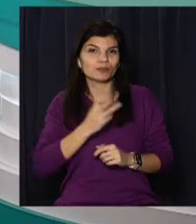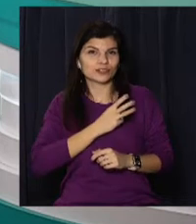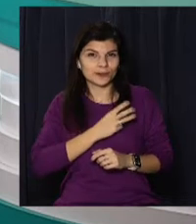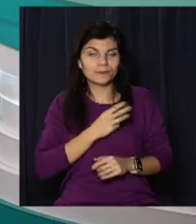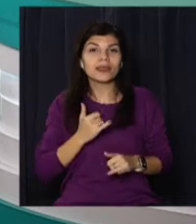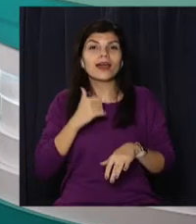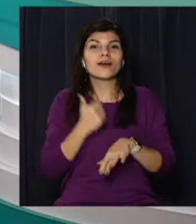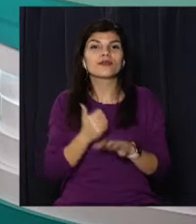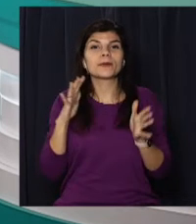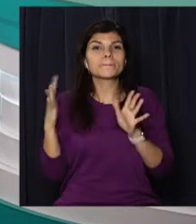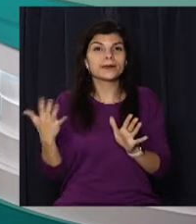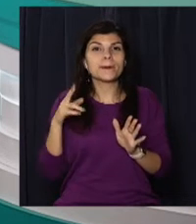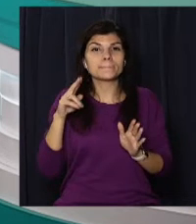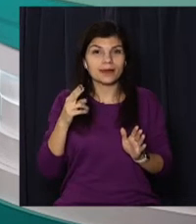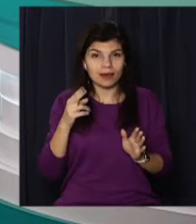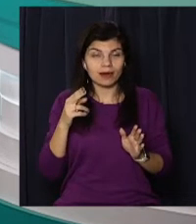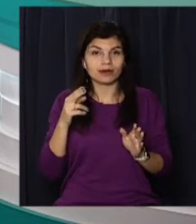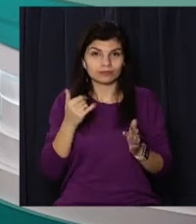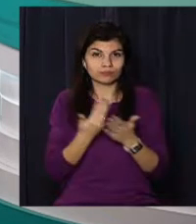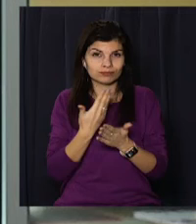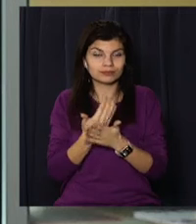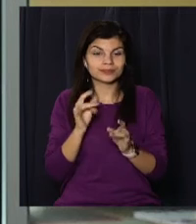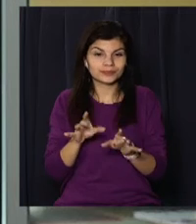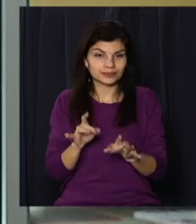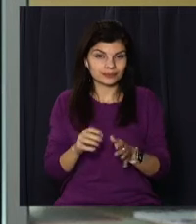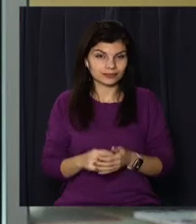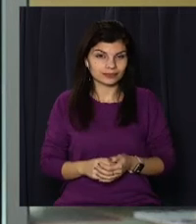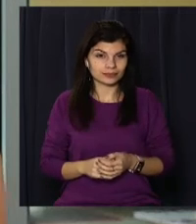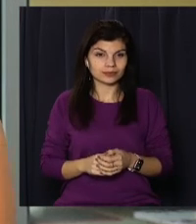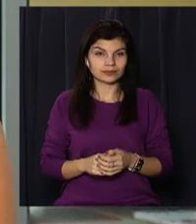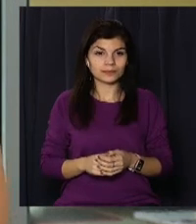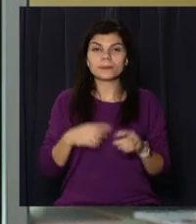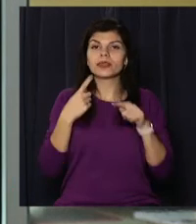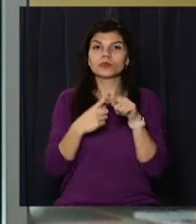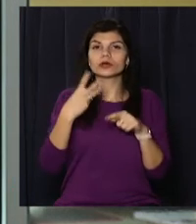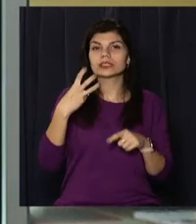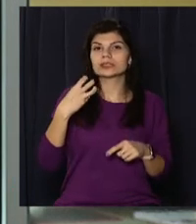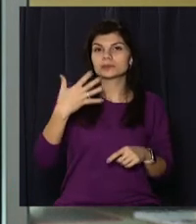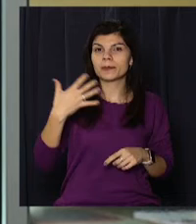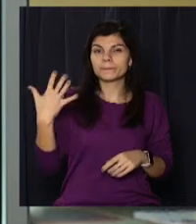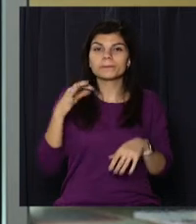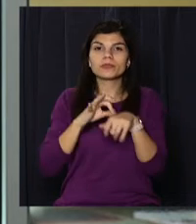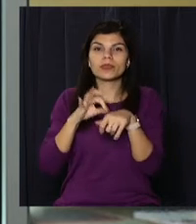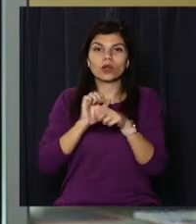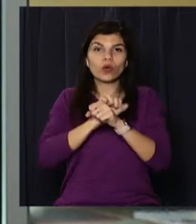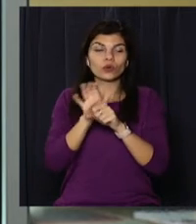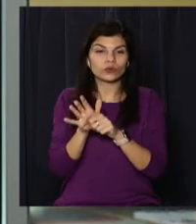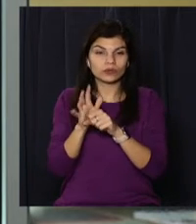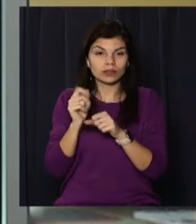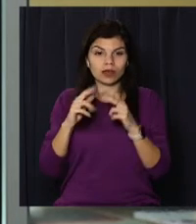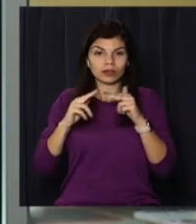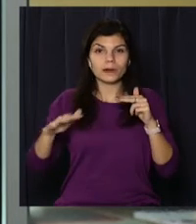про головні події п'ятниці на цю годину далі у випуску. Плюс 355 захворілих коронавірусом